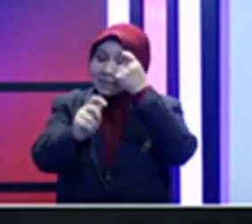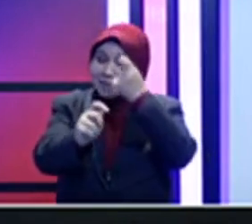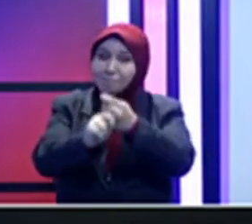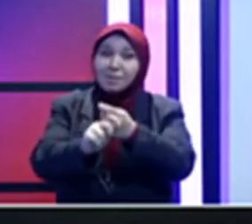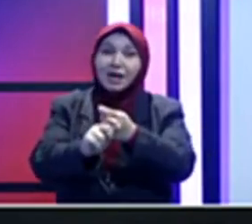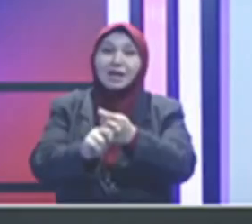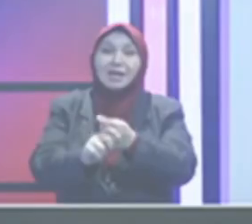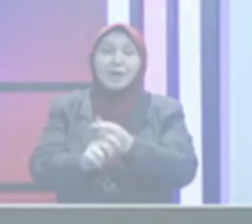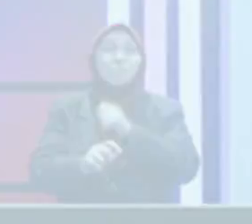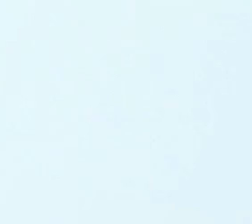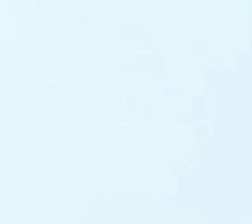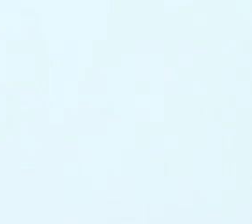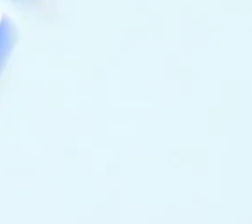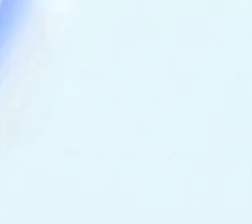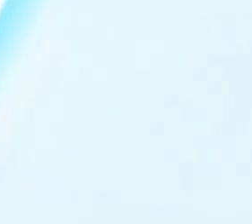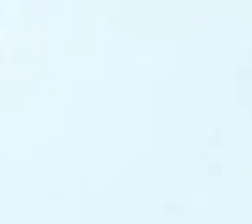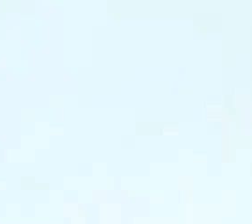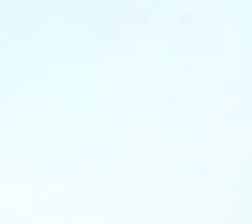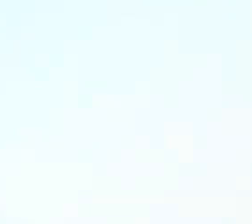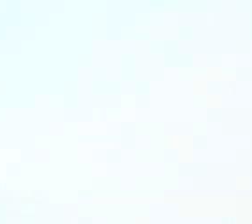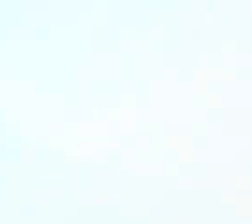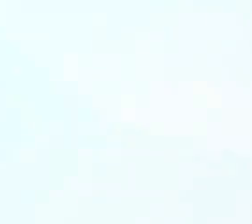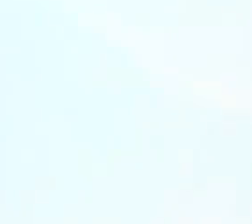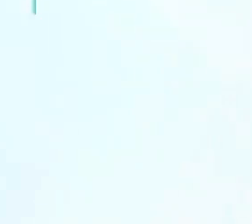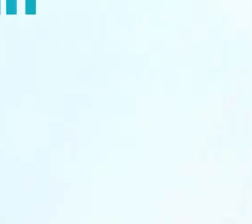parah banget ngomong baik-baik